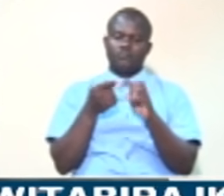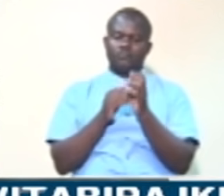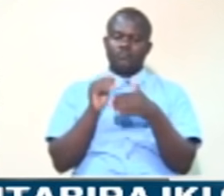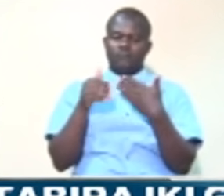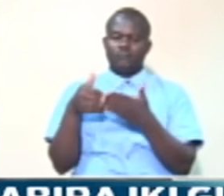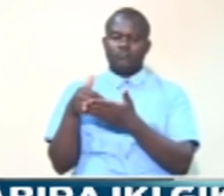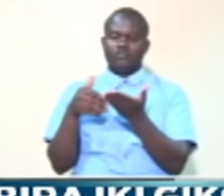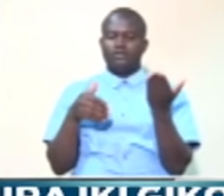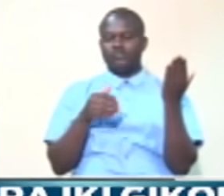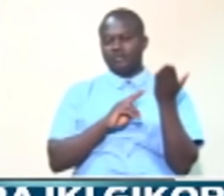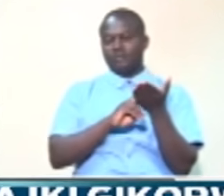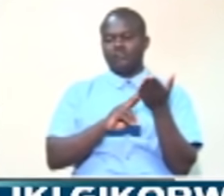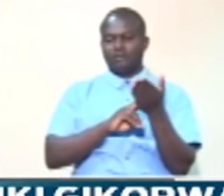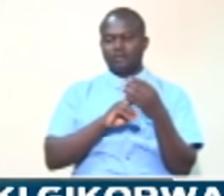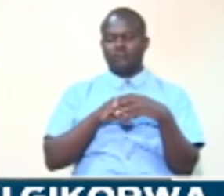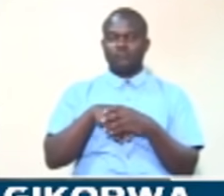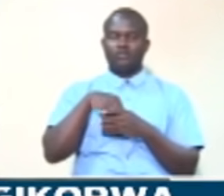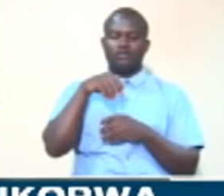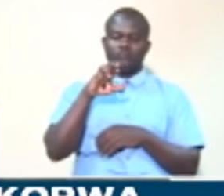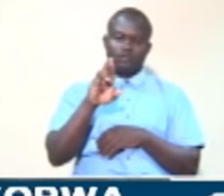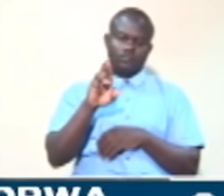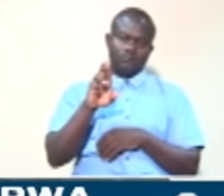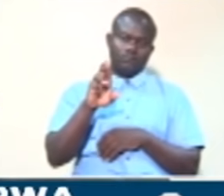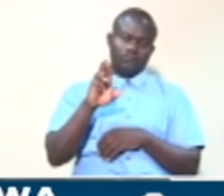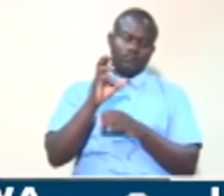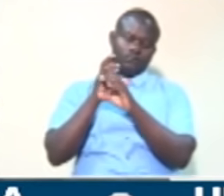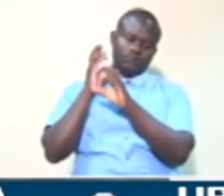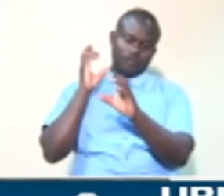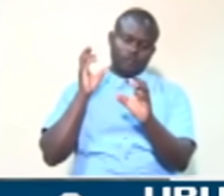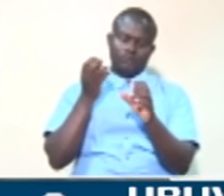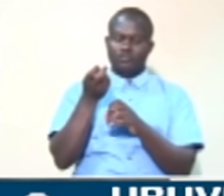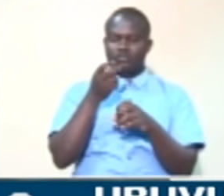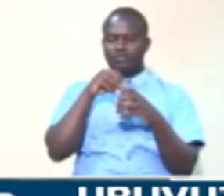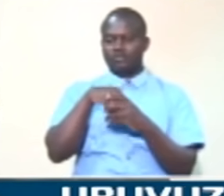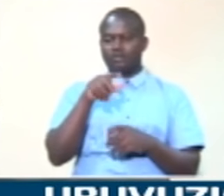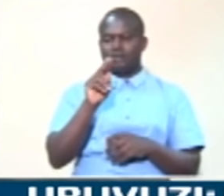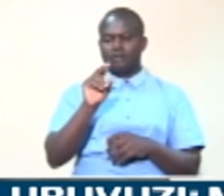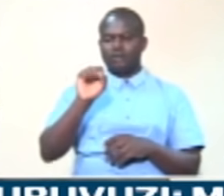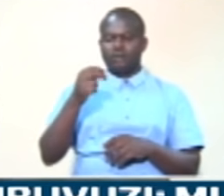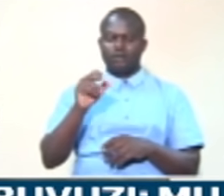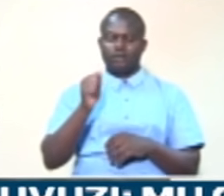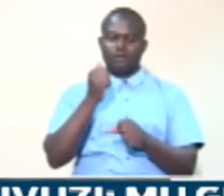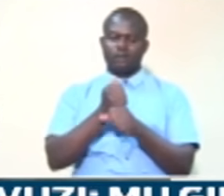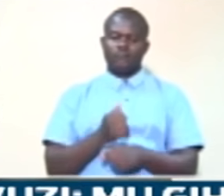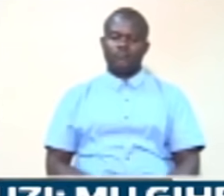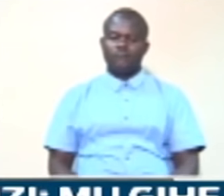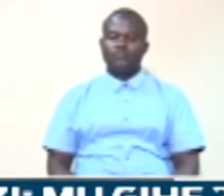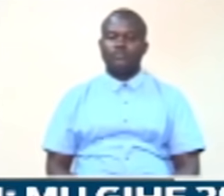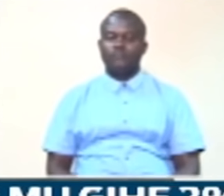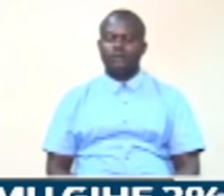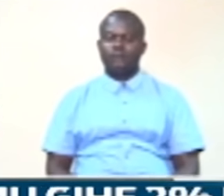ariko dukoresha indege za Airbus mu gutwara imizigo harimo na Kinshasa. Turabikora aho bizaba.